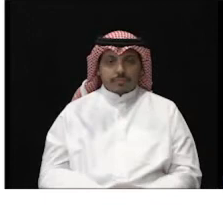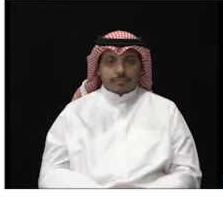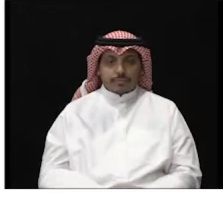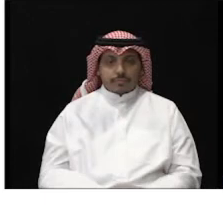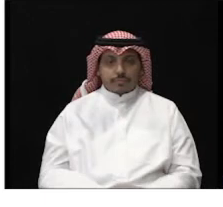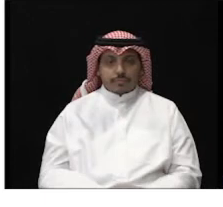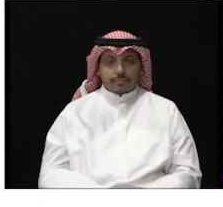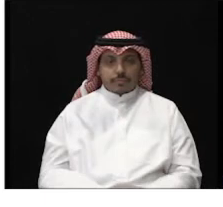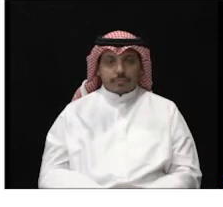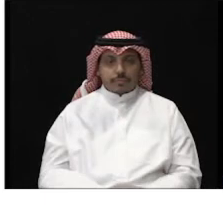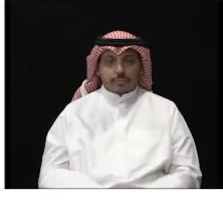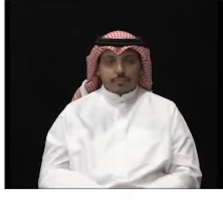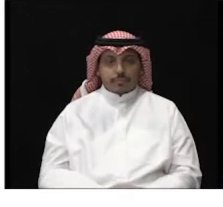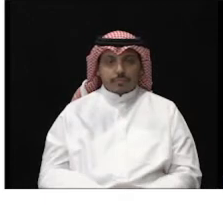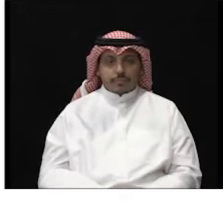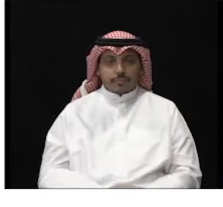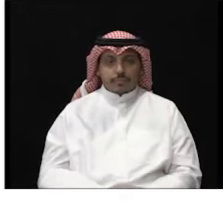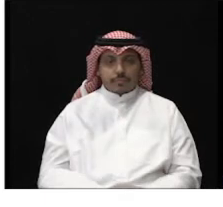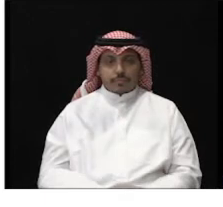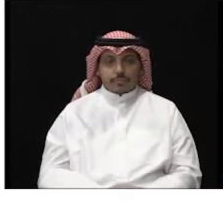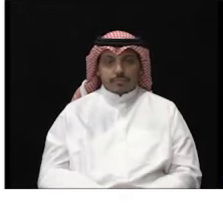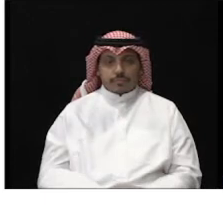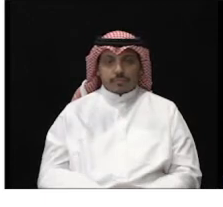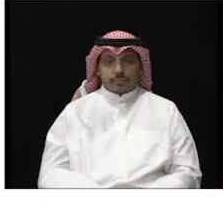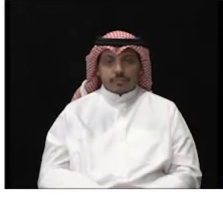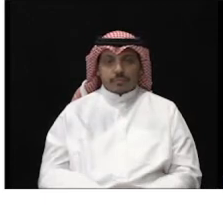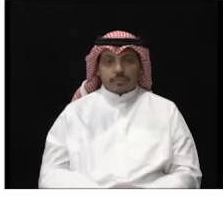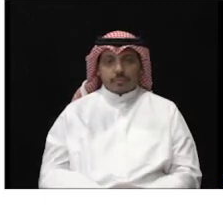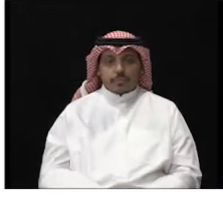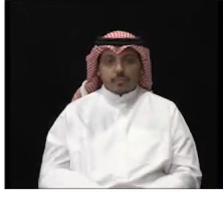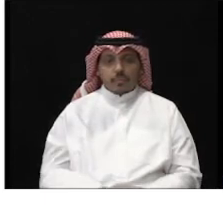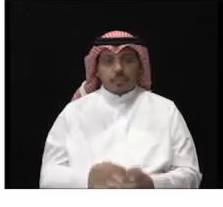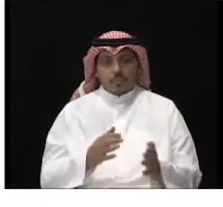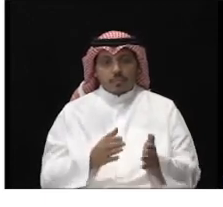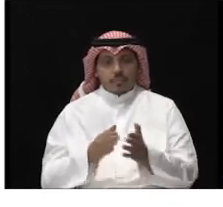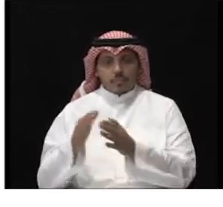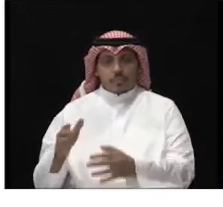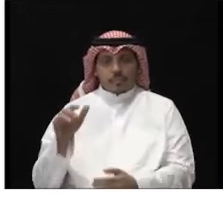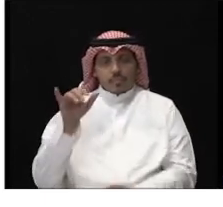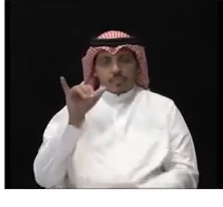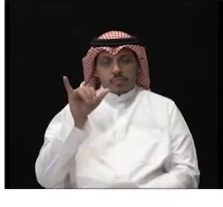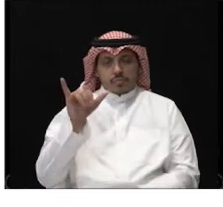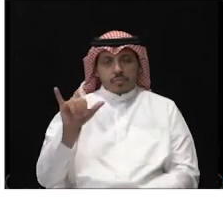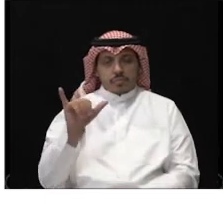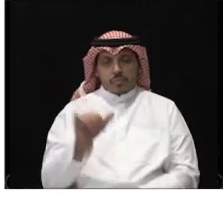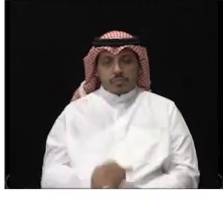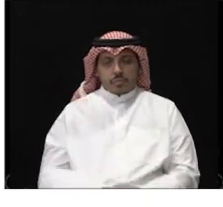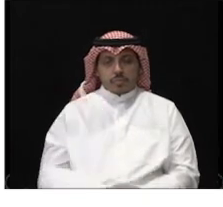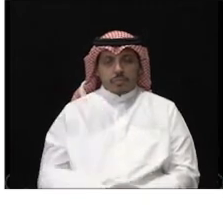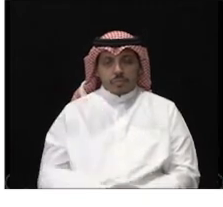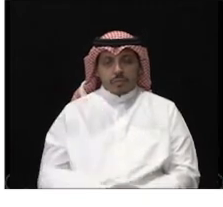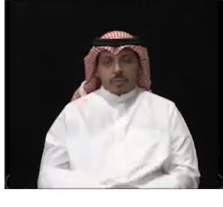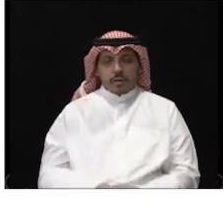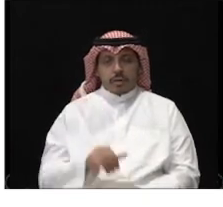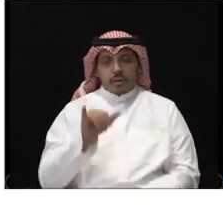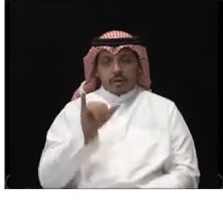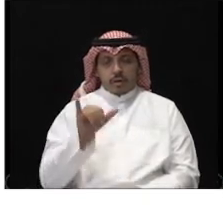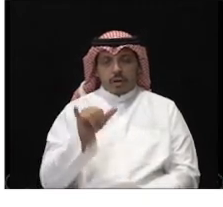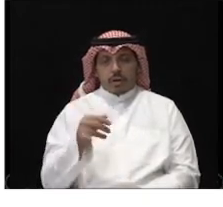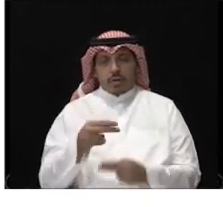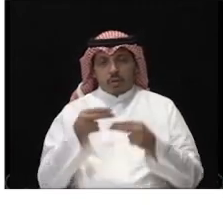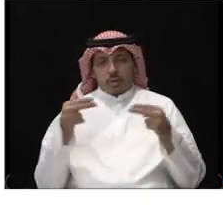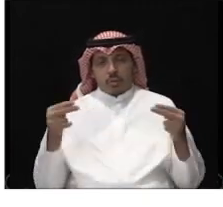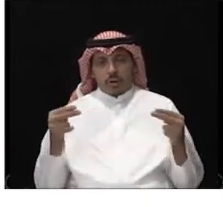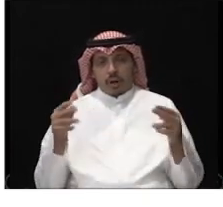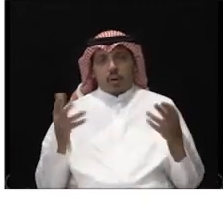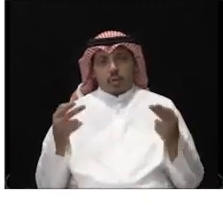المقاطع، سواء كان صوت طويل أو كلمة أو حتى إن كان حرف قصير مثل هذا الحرف.